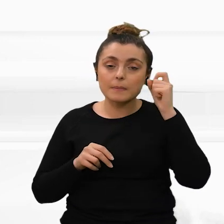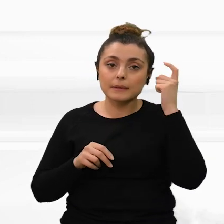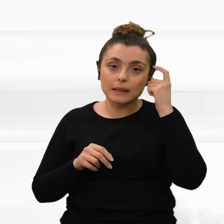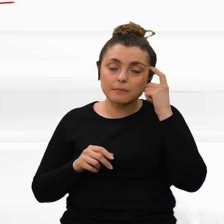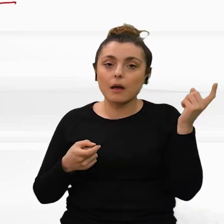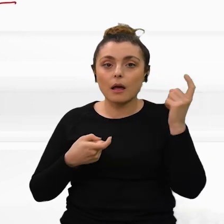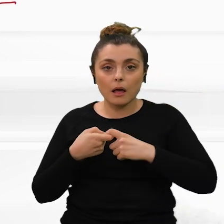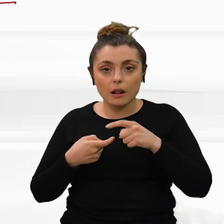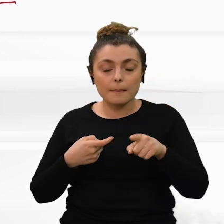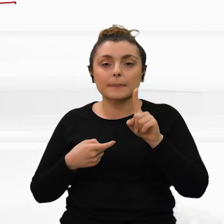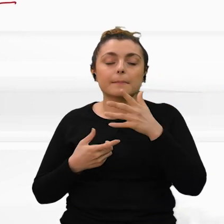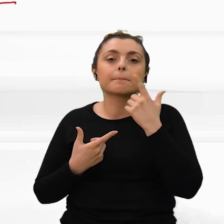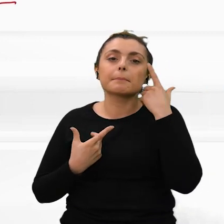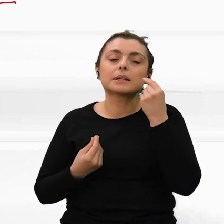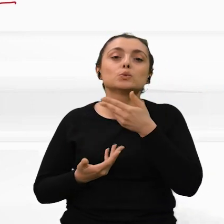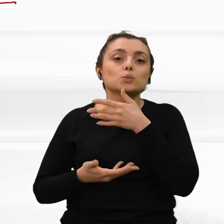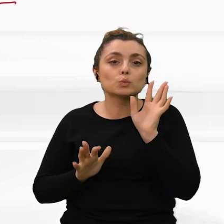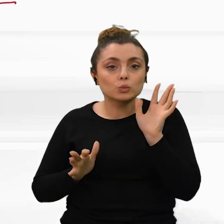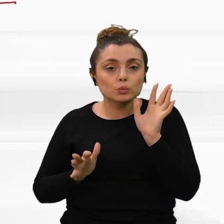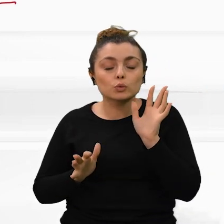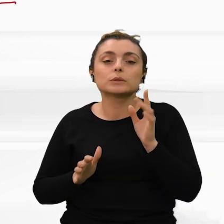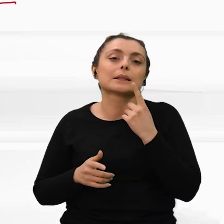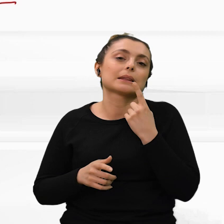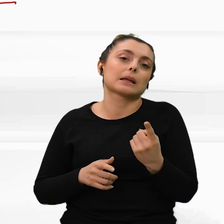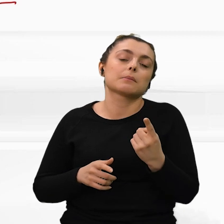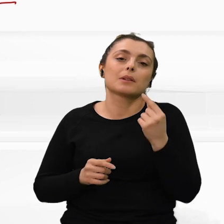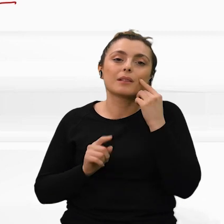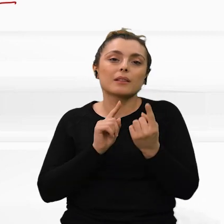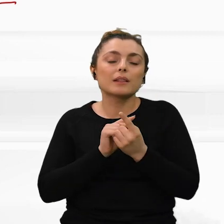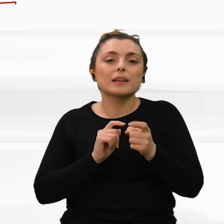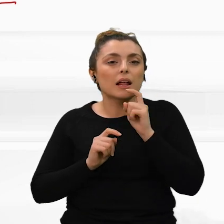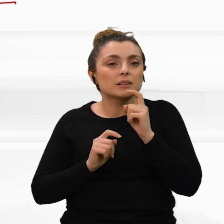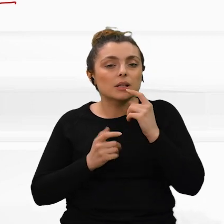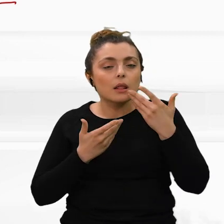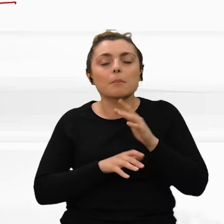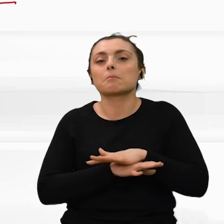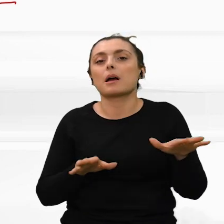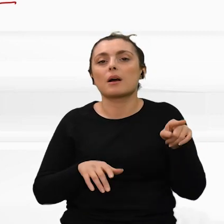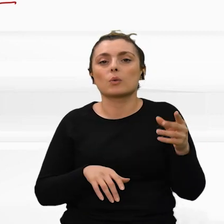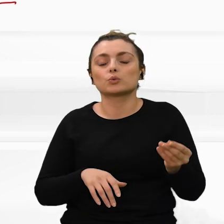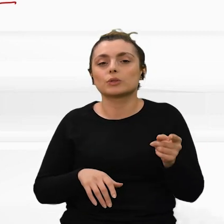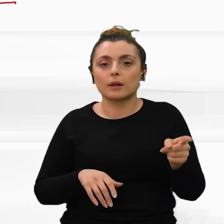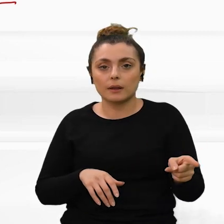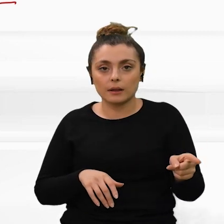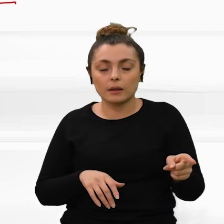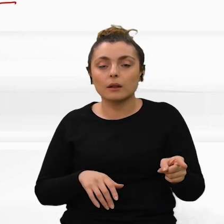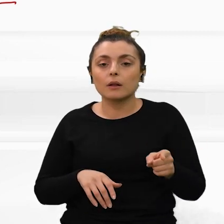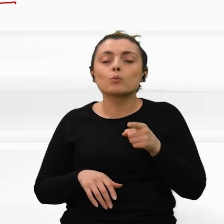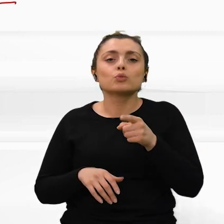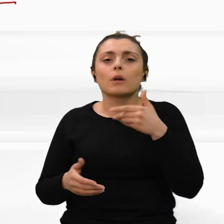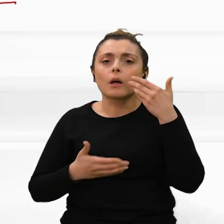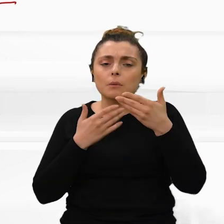kavramının tanımını ilişkin bir bilgisi yoksa bilmiyorum deyip karşısındakini yanlış göndermemiş olacaktır